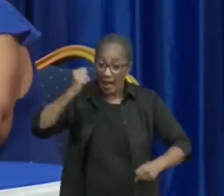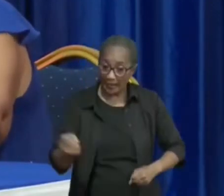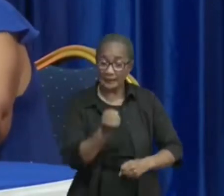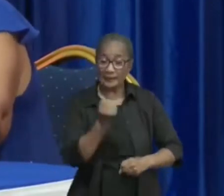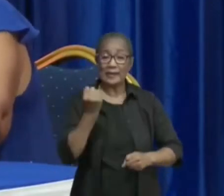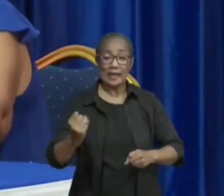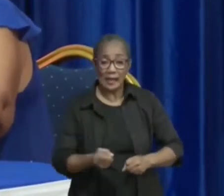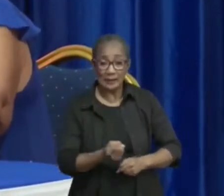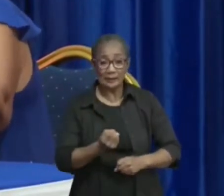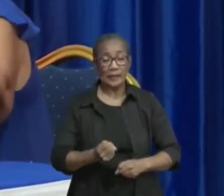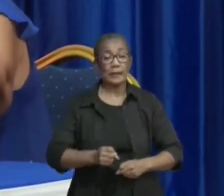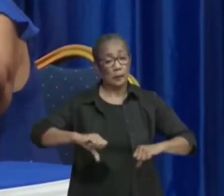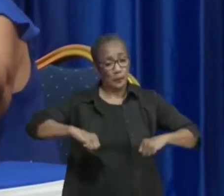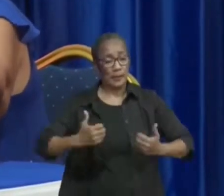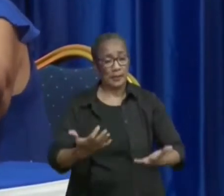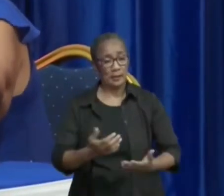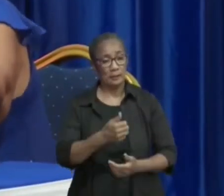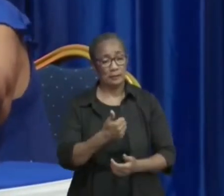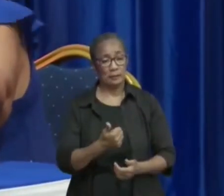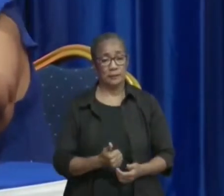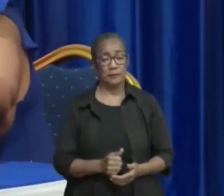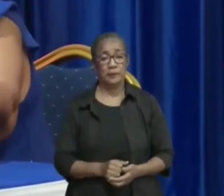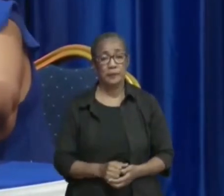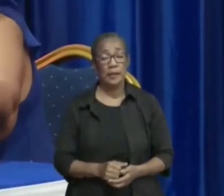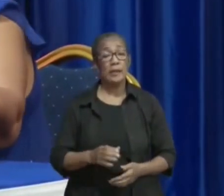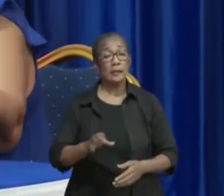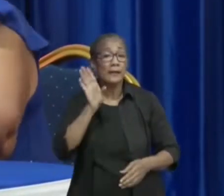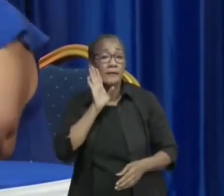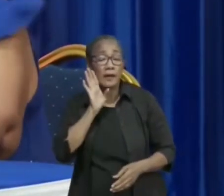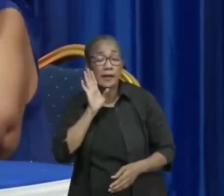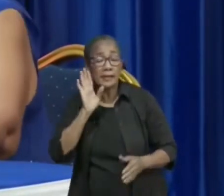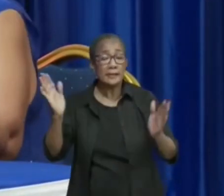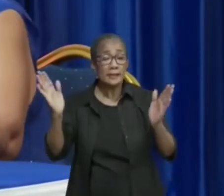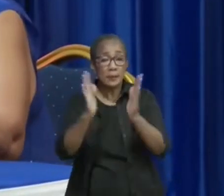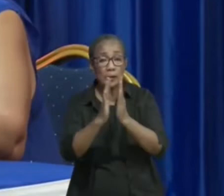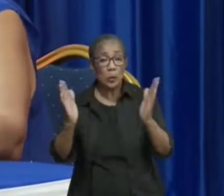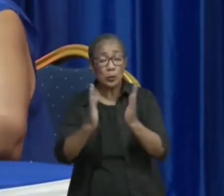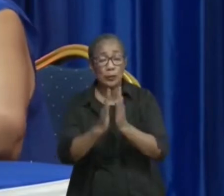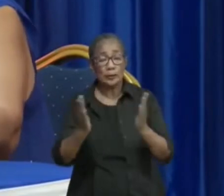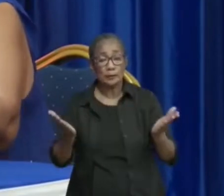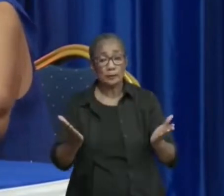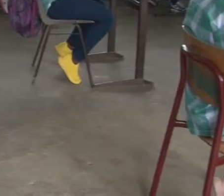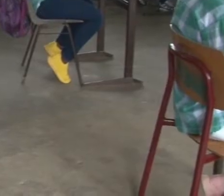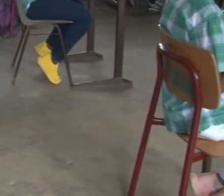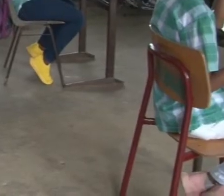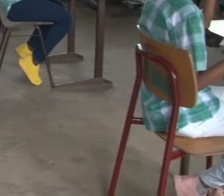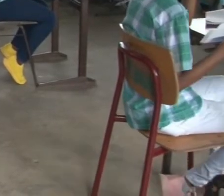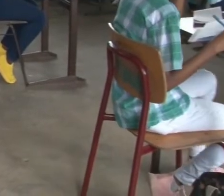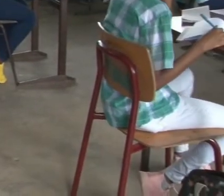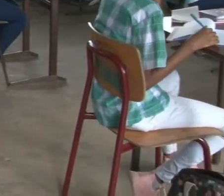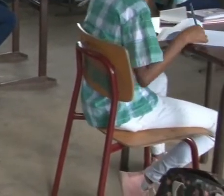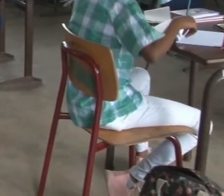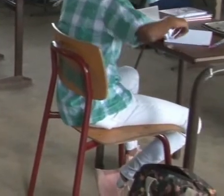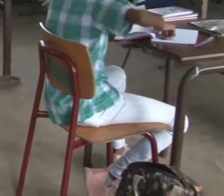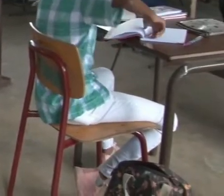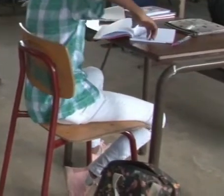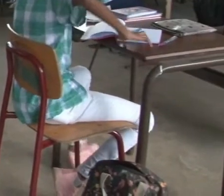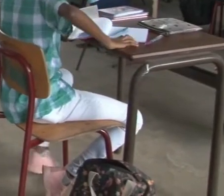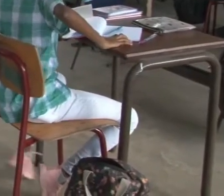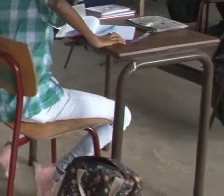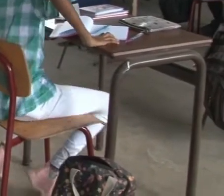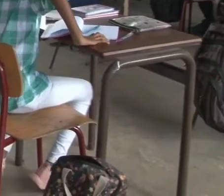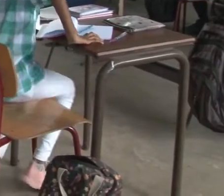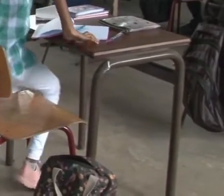weken naar school geweest. Verschillende scholen hebben de protocollen van het COVID-managementteam stipt